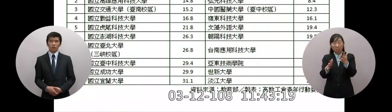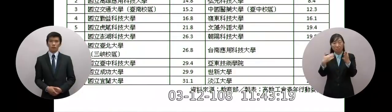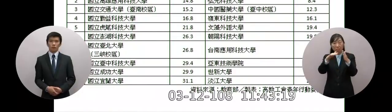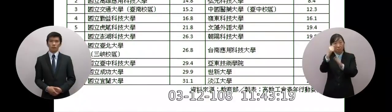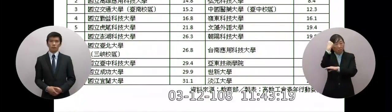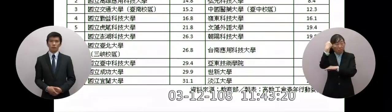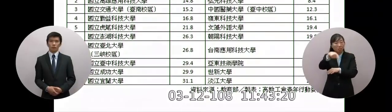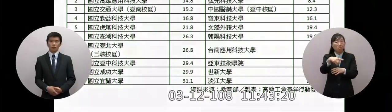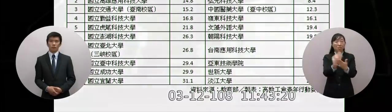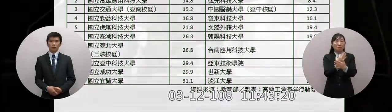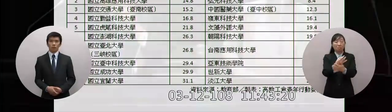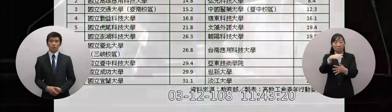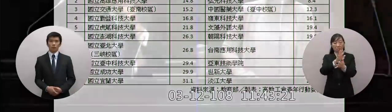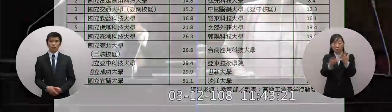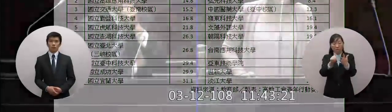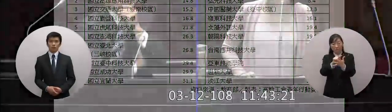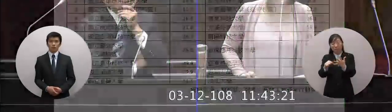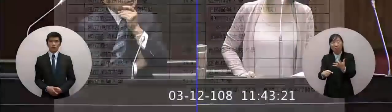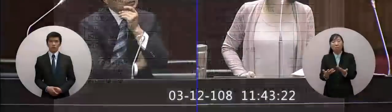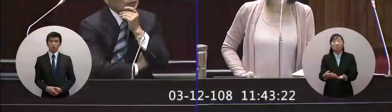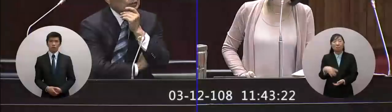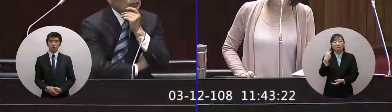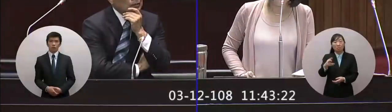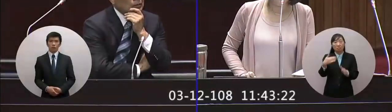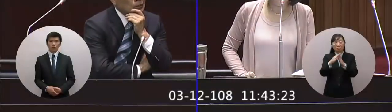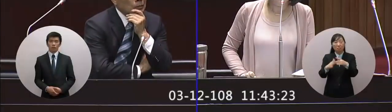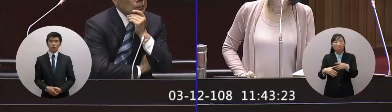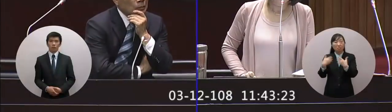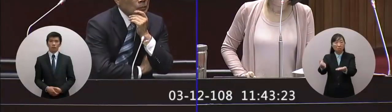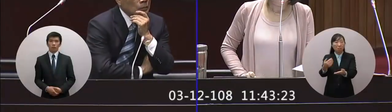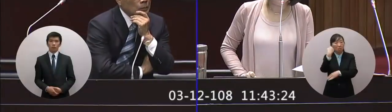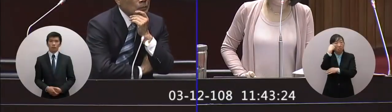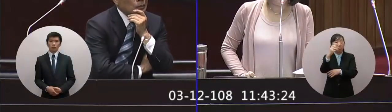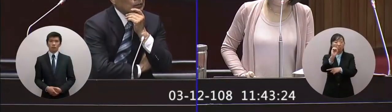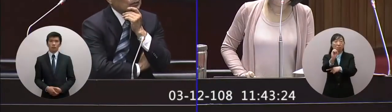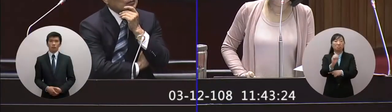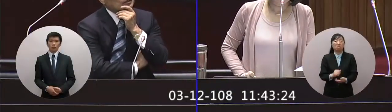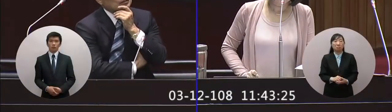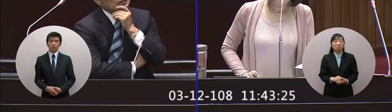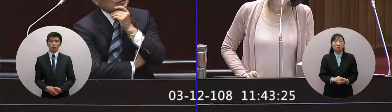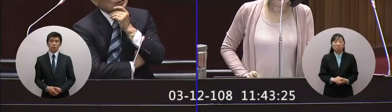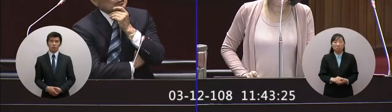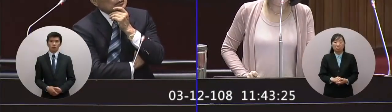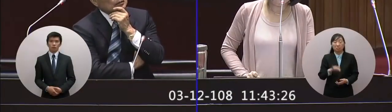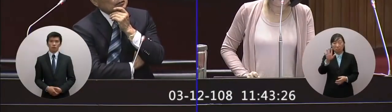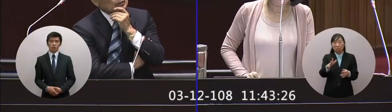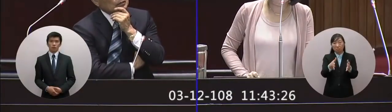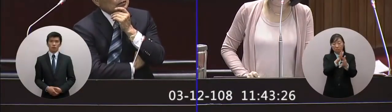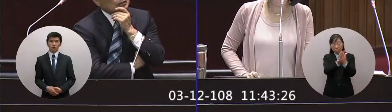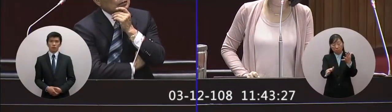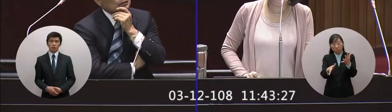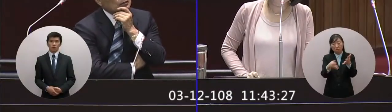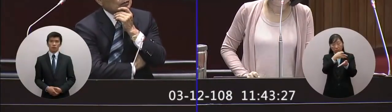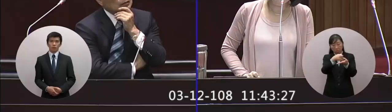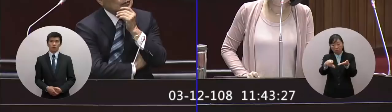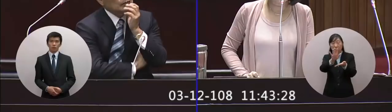有学校是宿舍提供率只有0%的这个名单，教育部可以好好